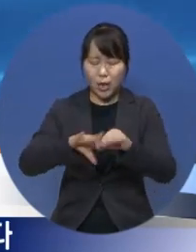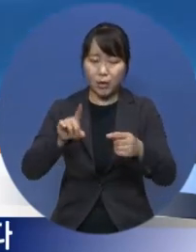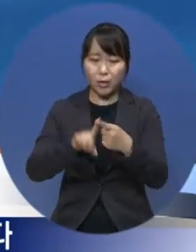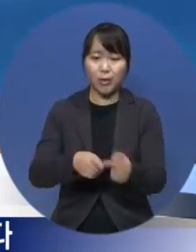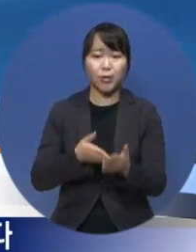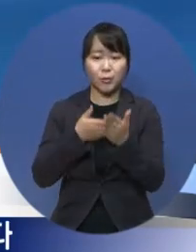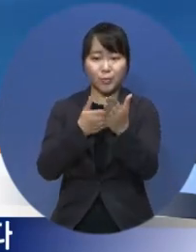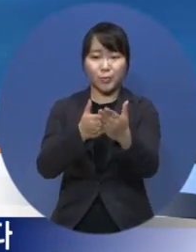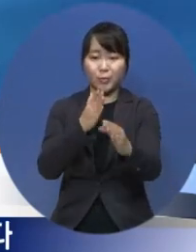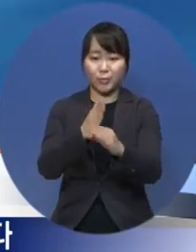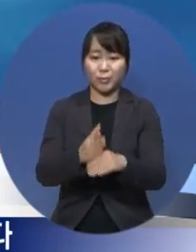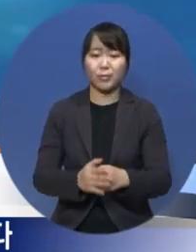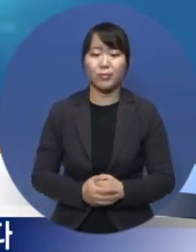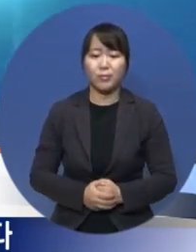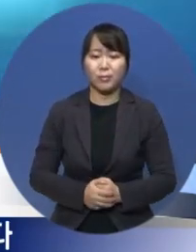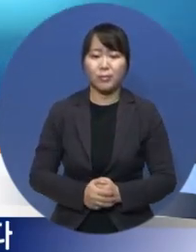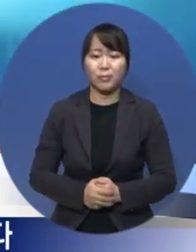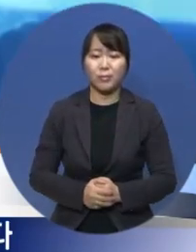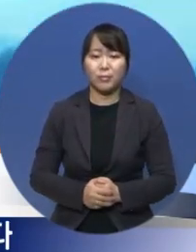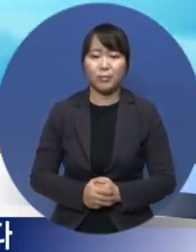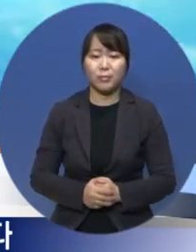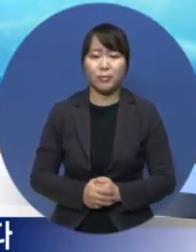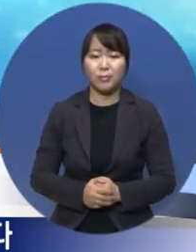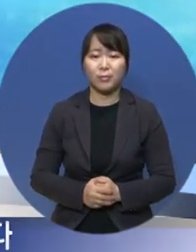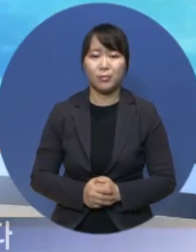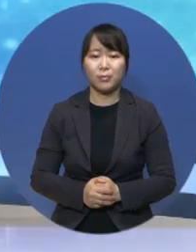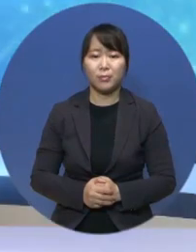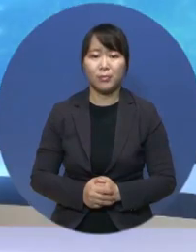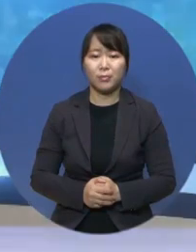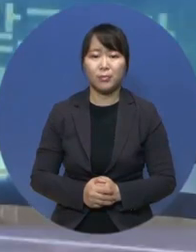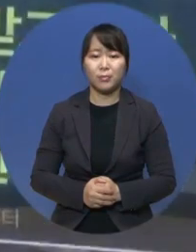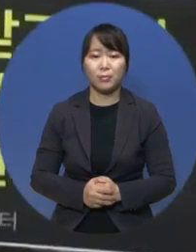나섰습니다 서 적용 기자가 보도합니다